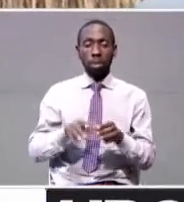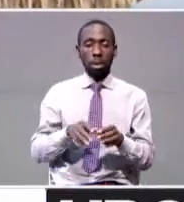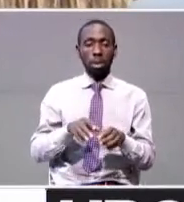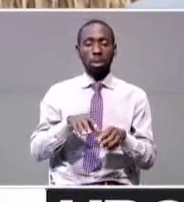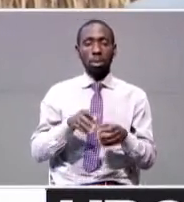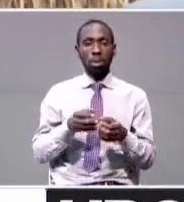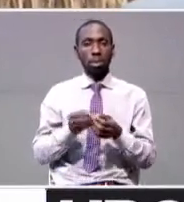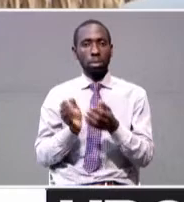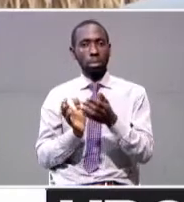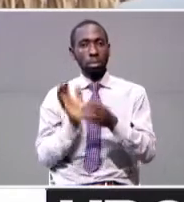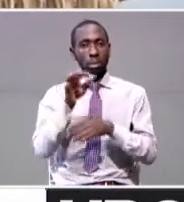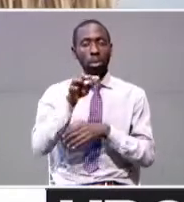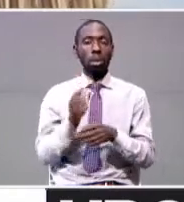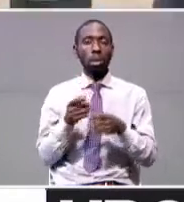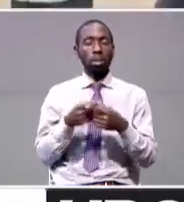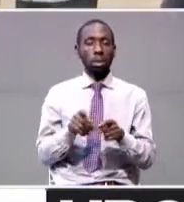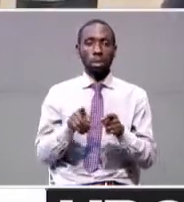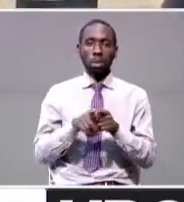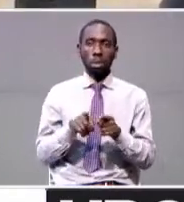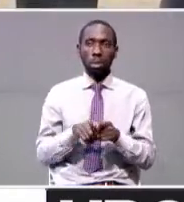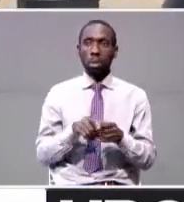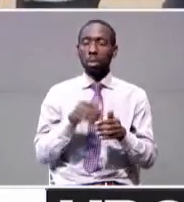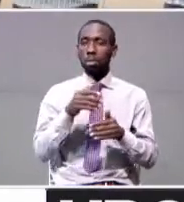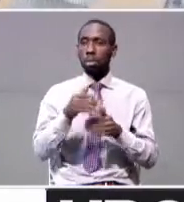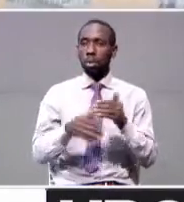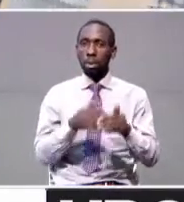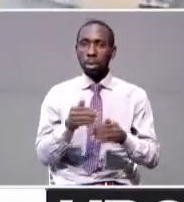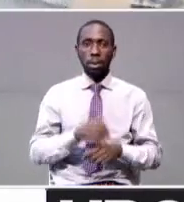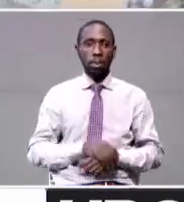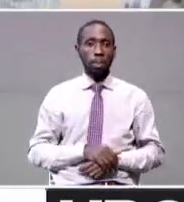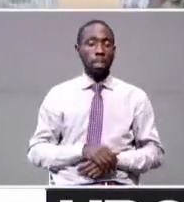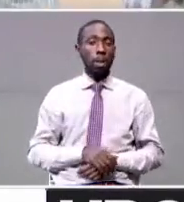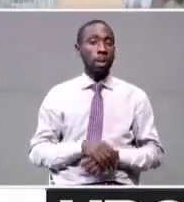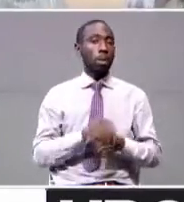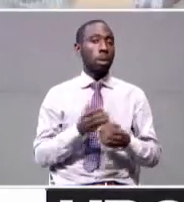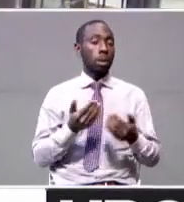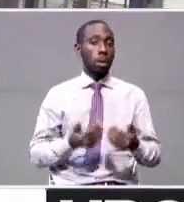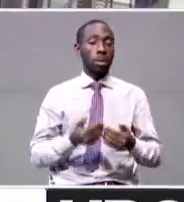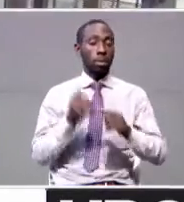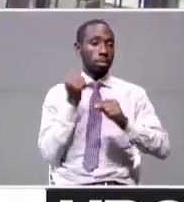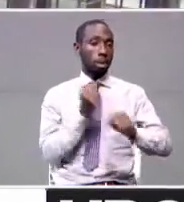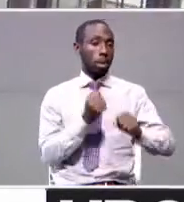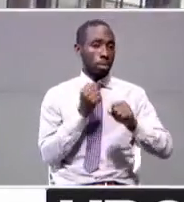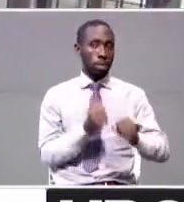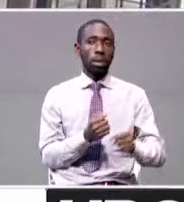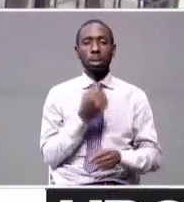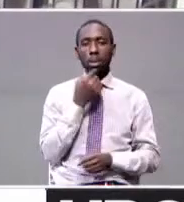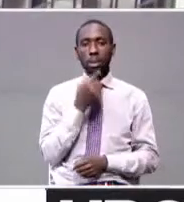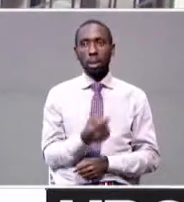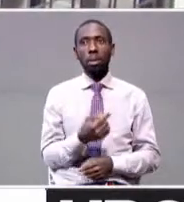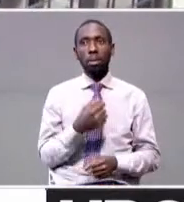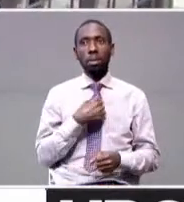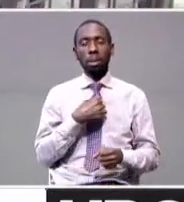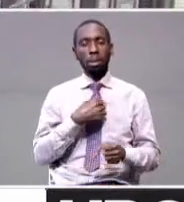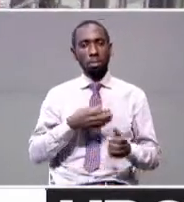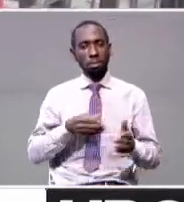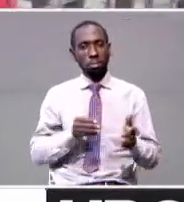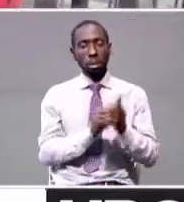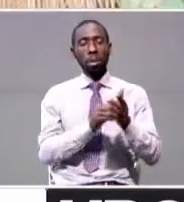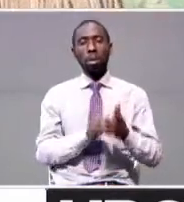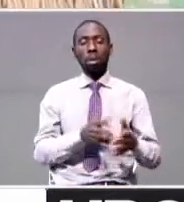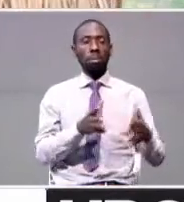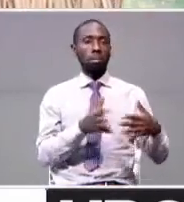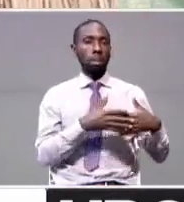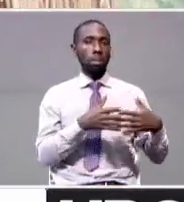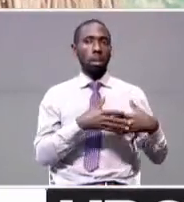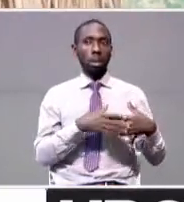nabwo okubuwanika era kiyita mitendera. Oweekitiibwa Mayiga akikkaatirizza nti ku luno baakuteekamu ebyuma ebizikiriza omuliro